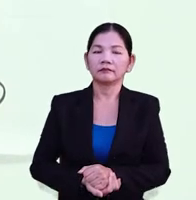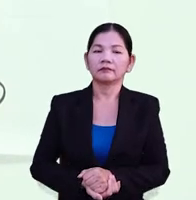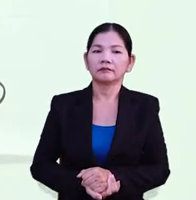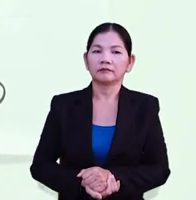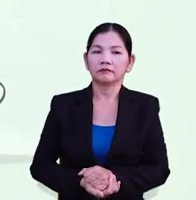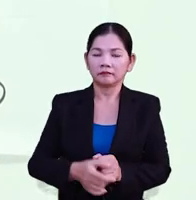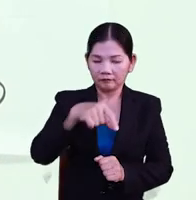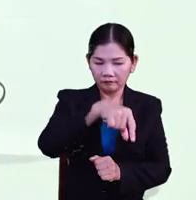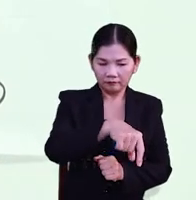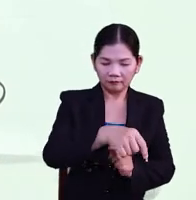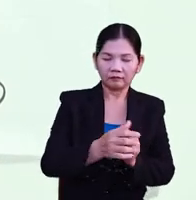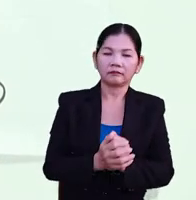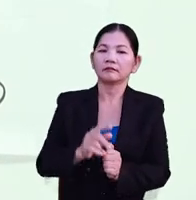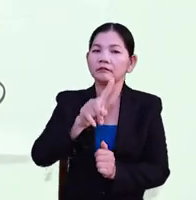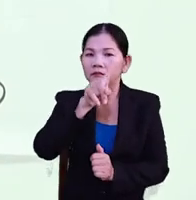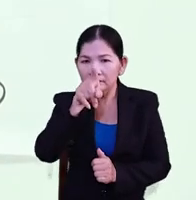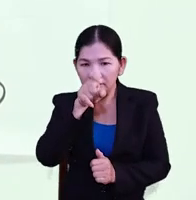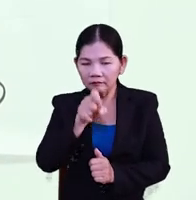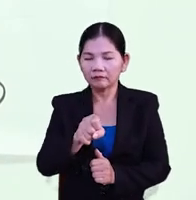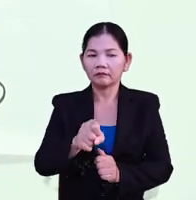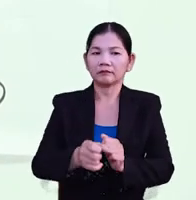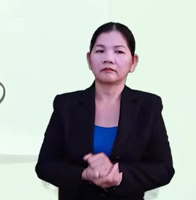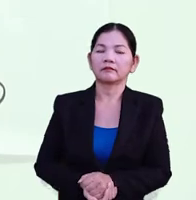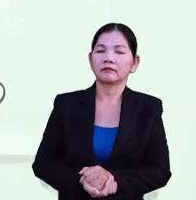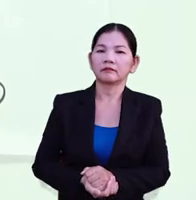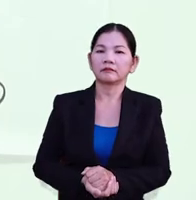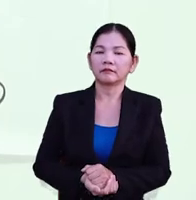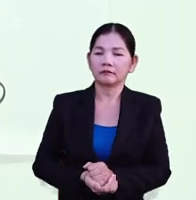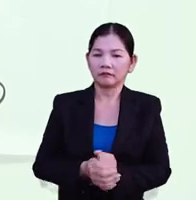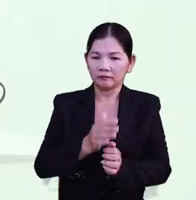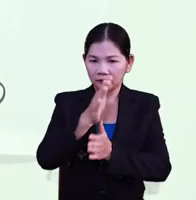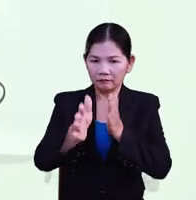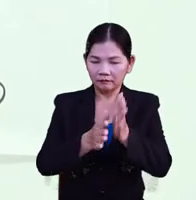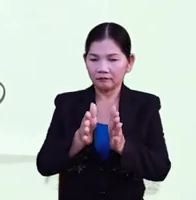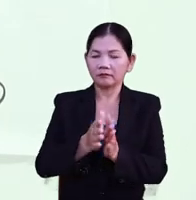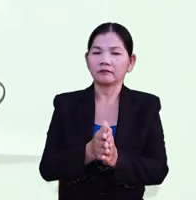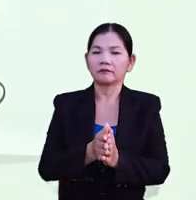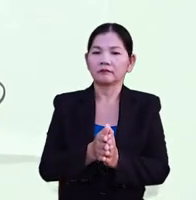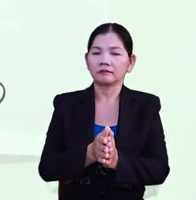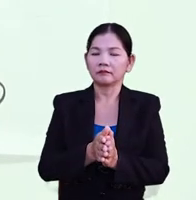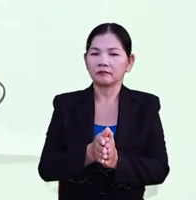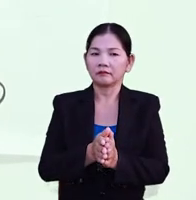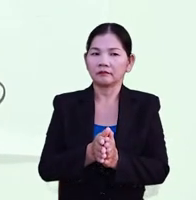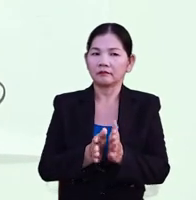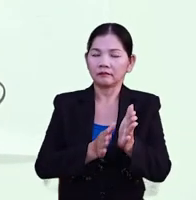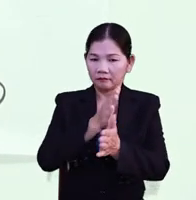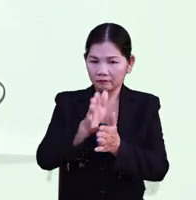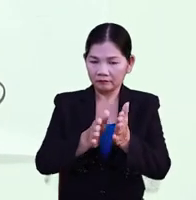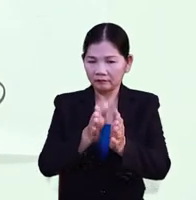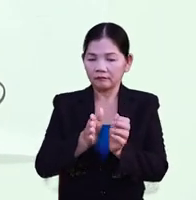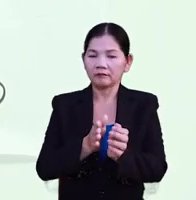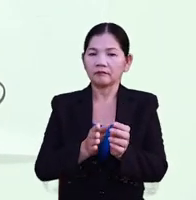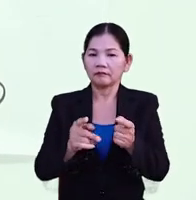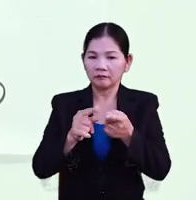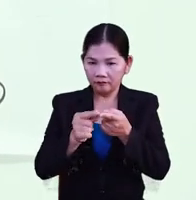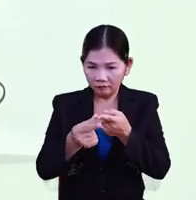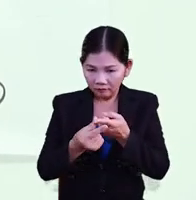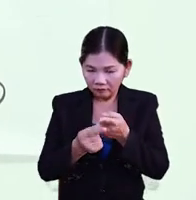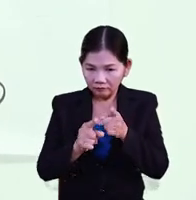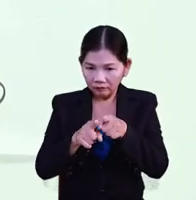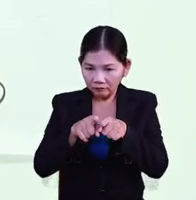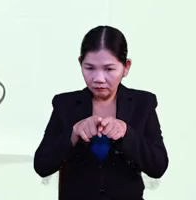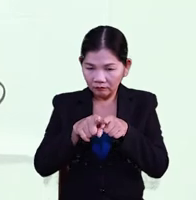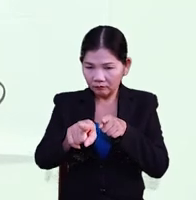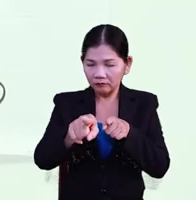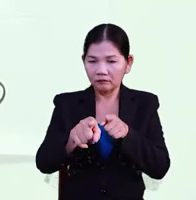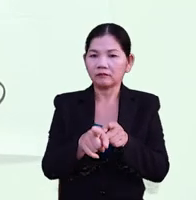កតាចាសញ្ញាព្រួញបែបនេះនេះនេះនេះចាតាសញ្ញាព្រួញនេះ